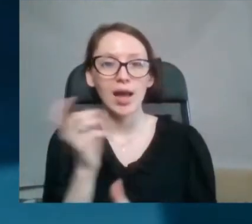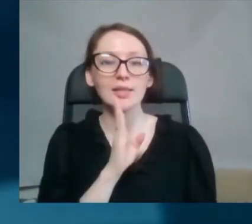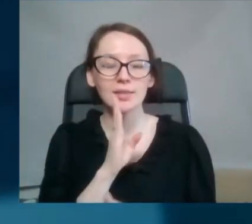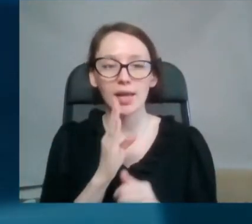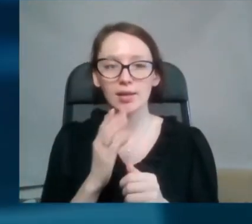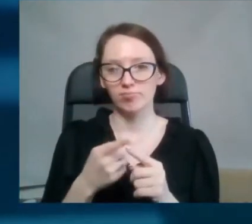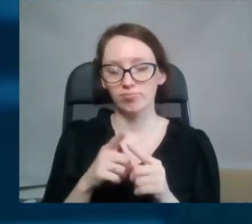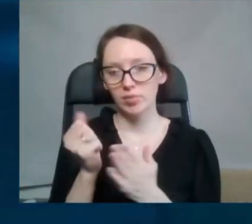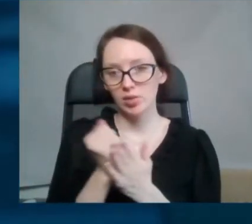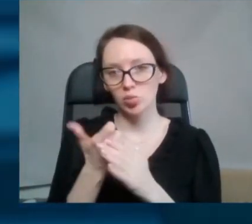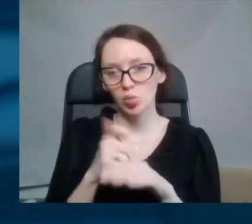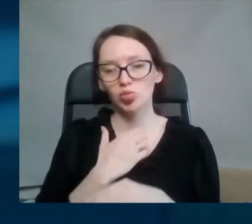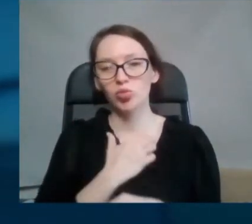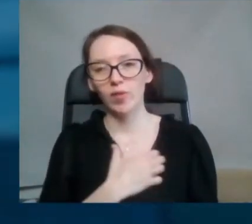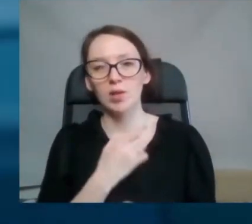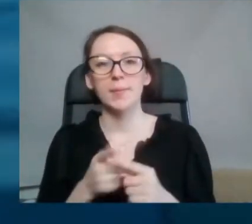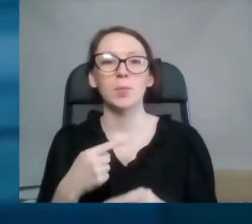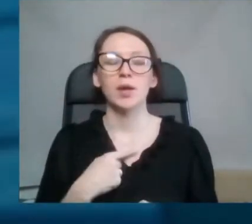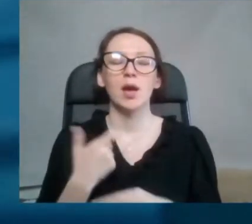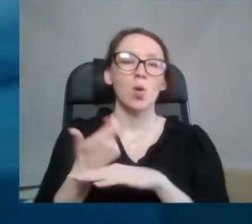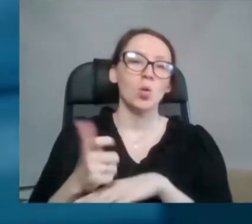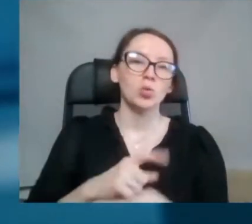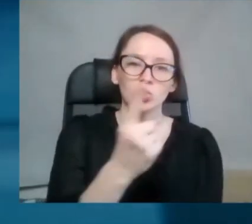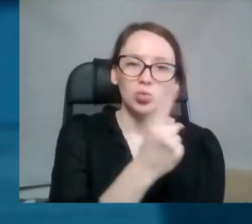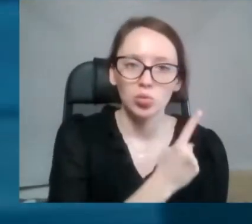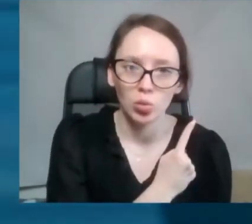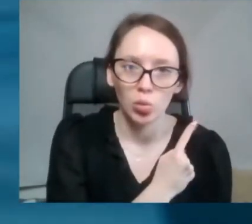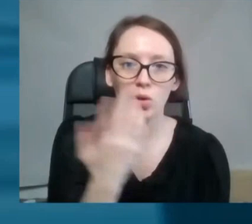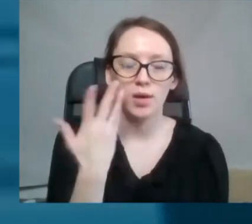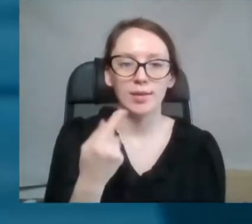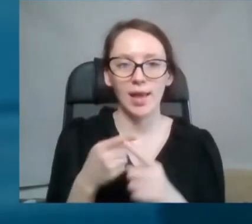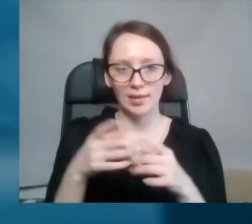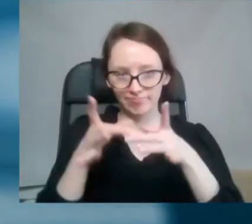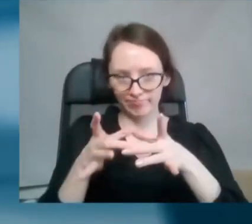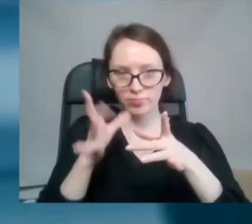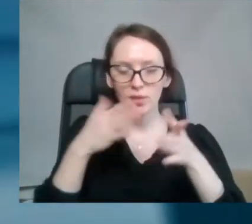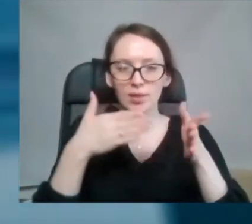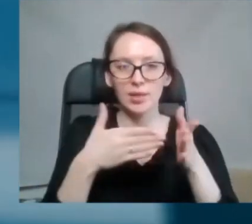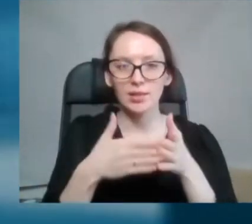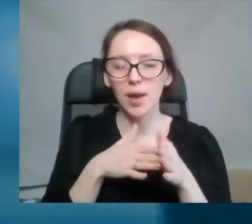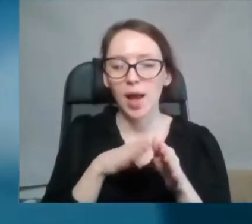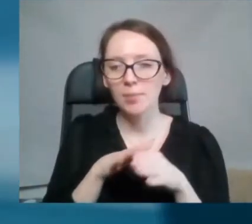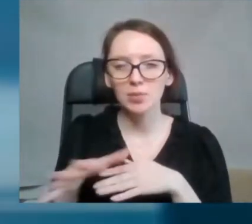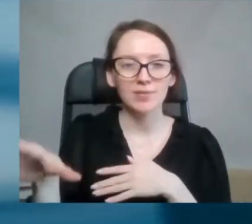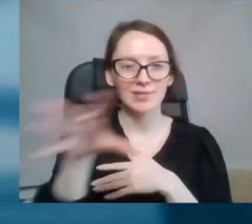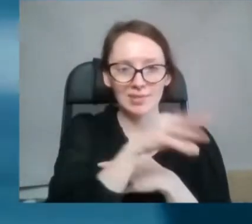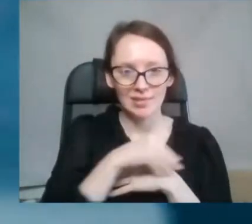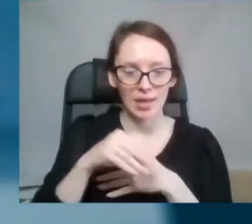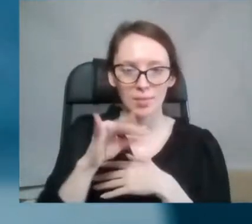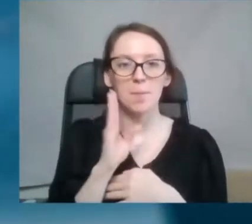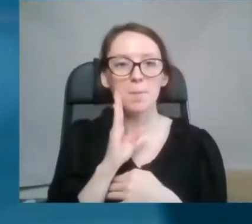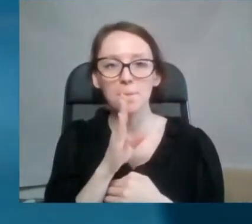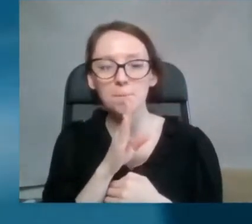я очень жду, когда этот продукт будет доступен абсолютно всем. И мамы,